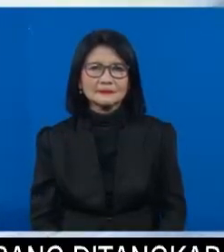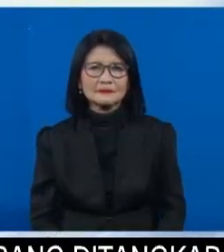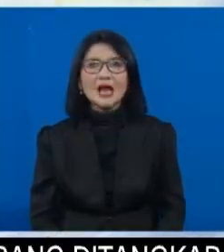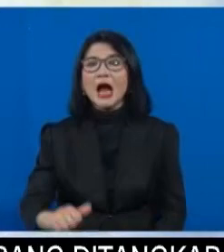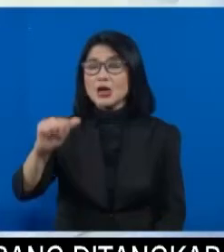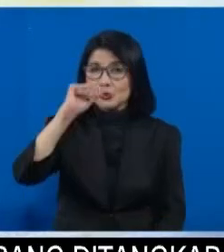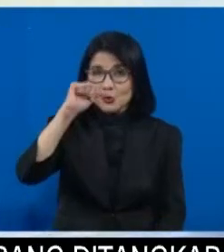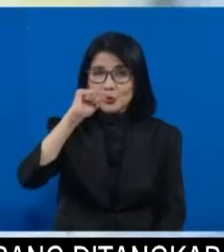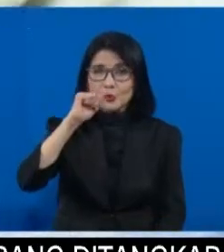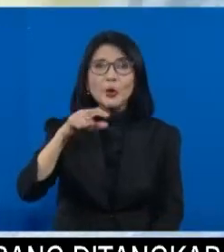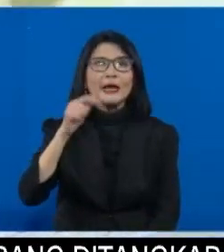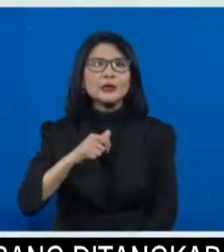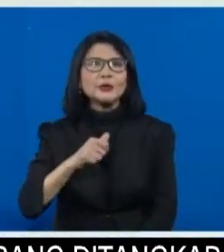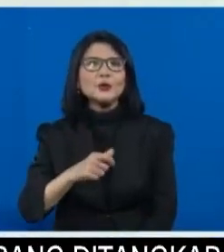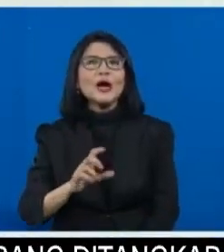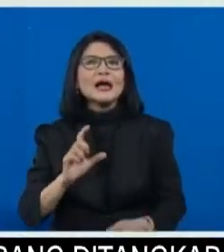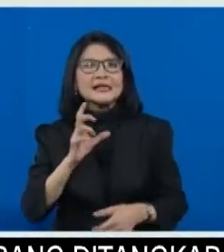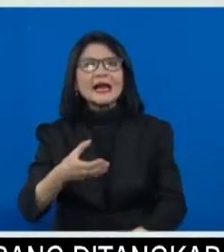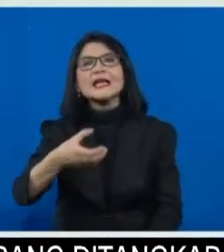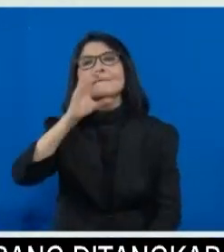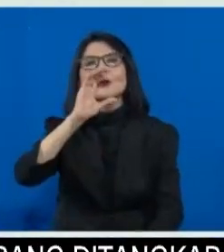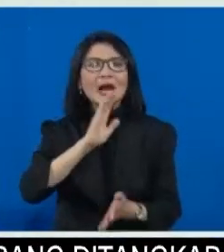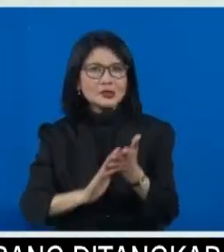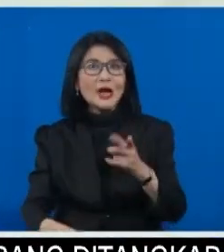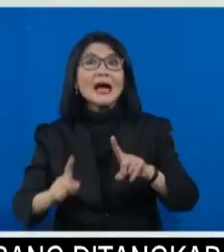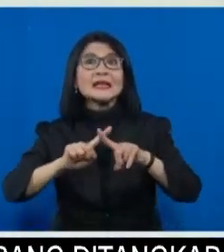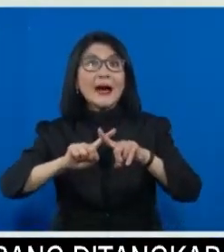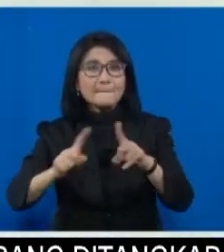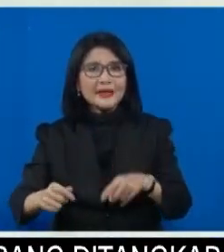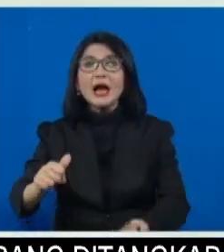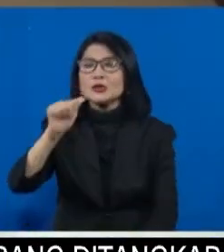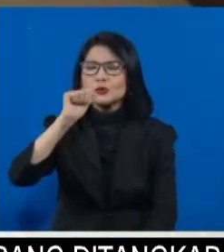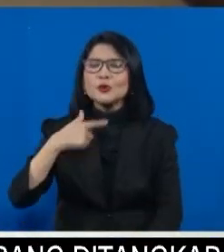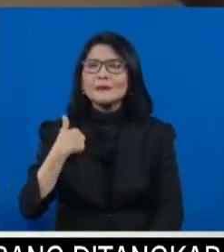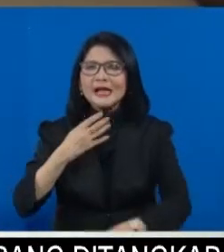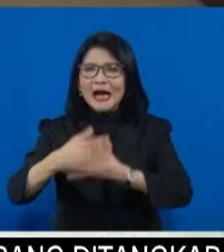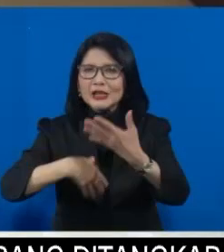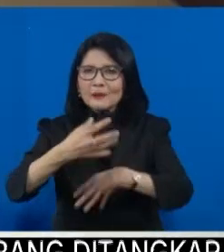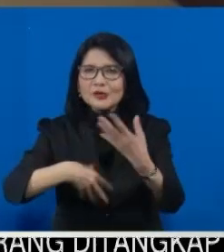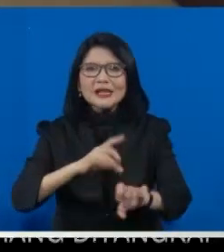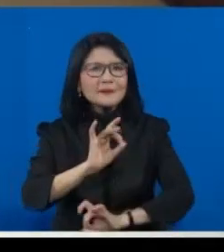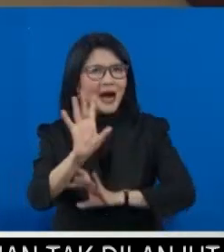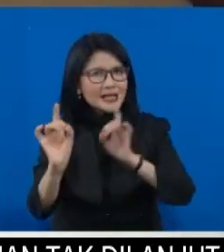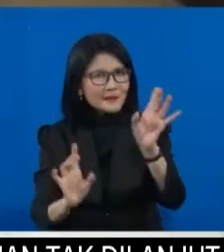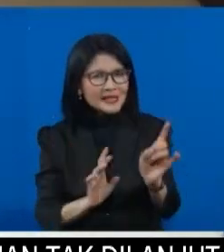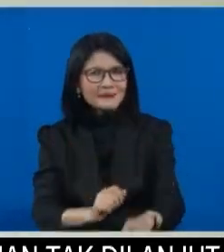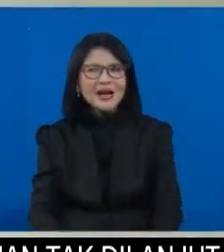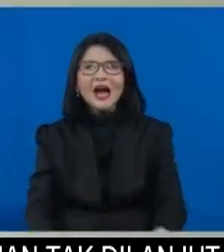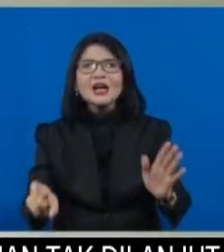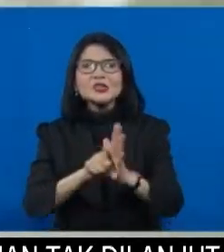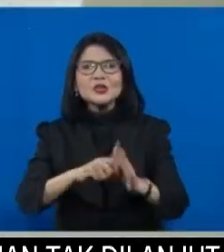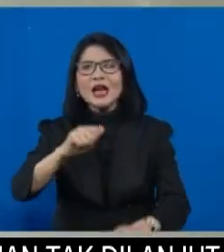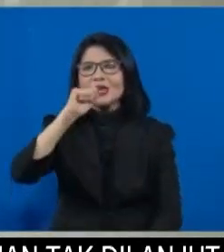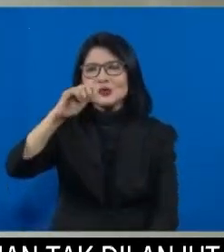Susu identik dikonsumsi dengan cara diminum langsung. Namun ternyata susu dapat diproses menjadi beragam olahan loh. Seperti olahan